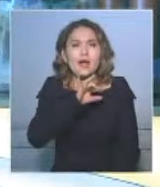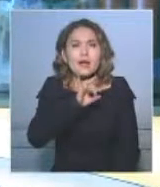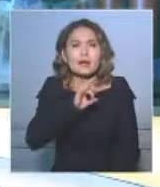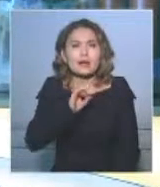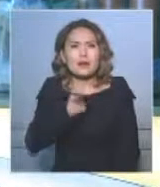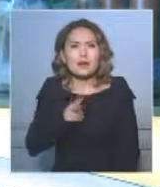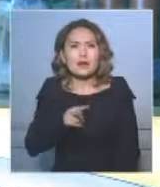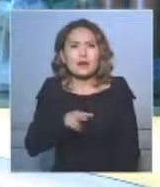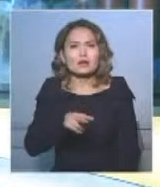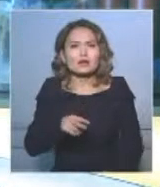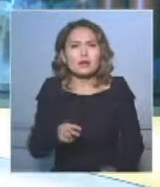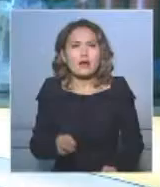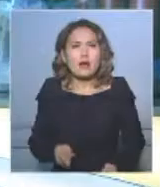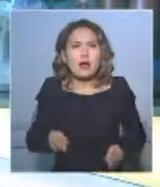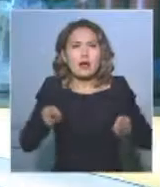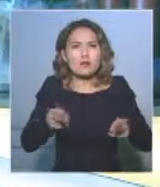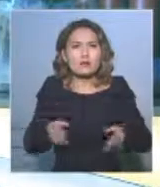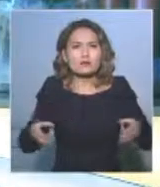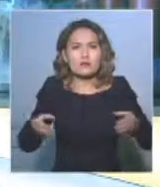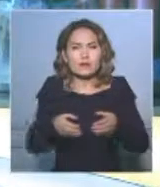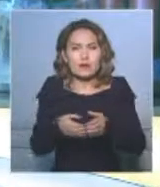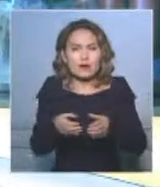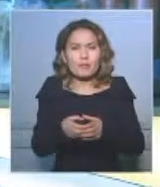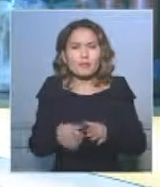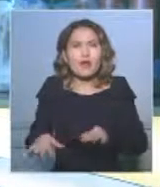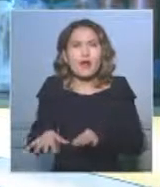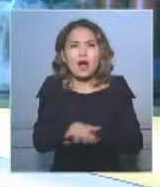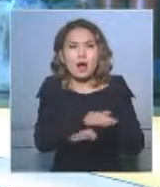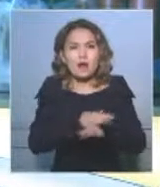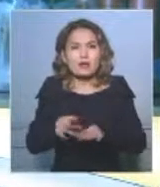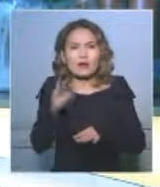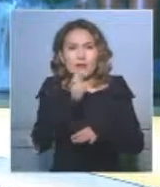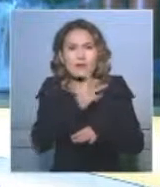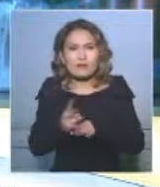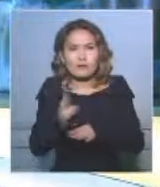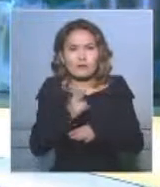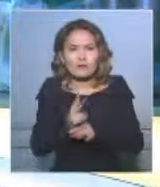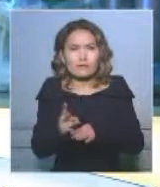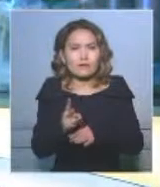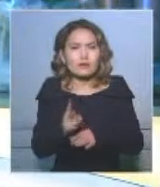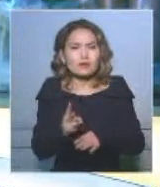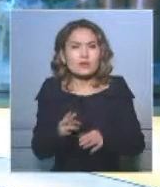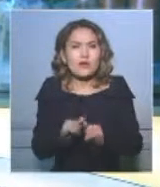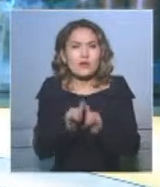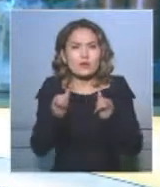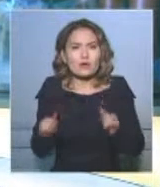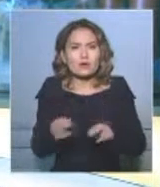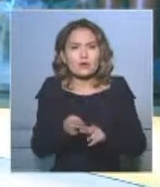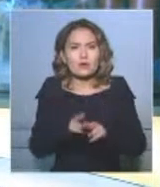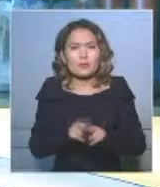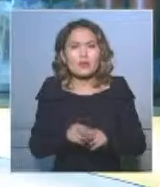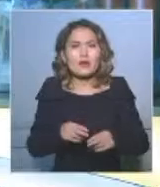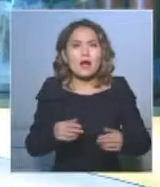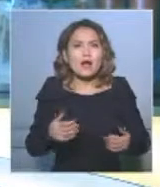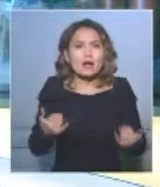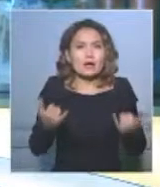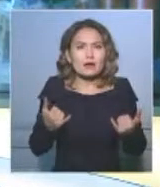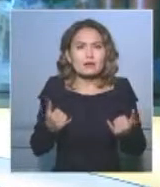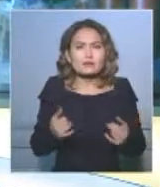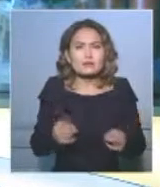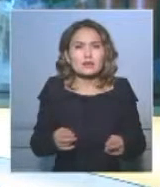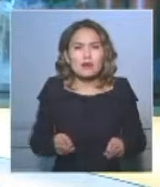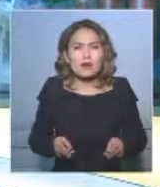Ирак пен Левант лаңкестік ұйымы Бұхара халықты тағы да дүр сілкіндірді. Қандығол қарақшылары бұл жолы әлеуметтік желіде